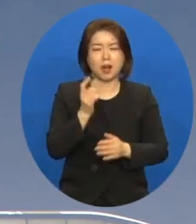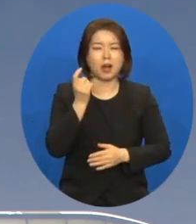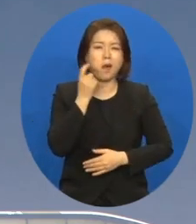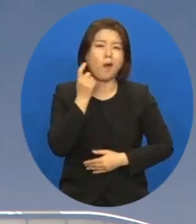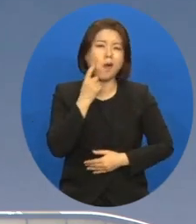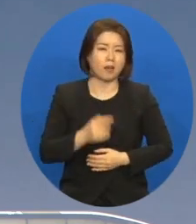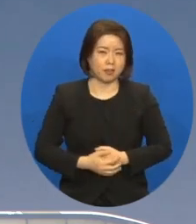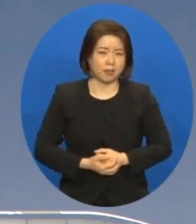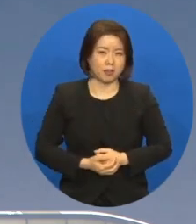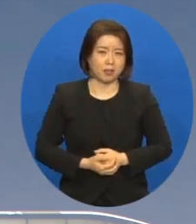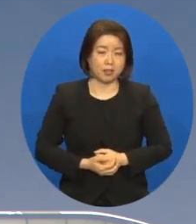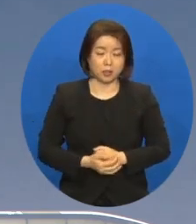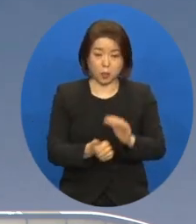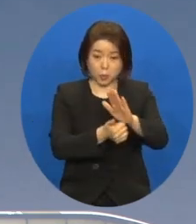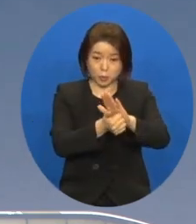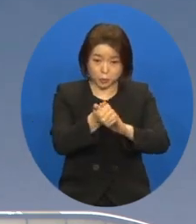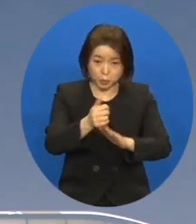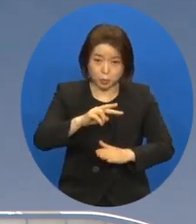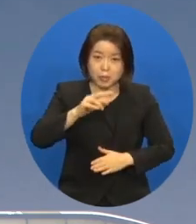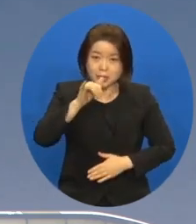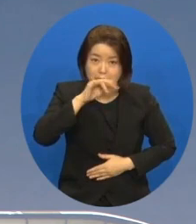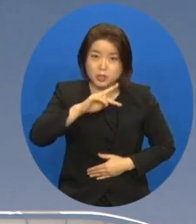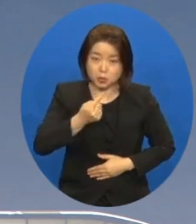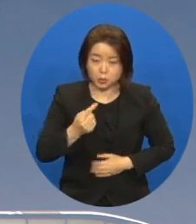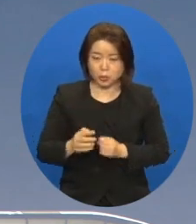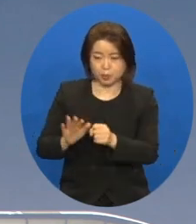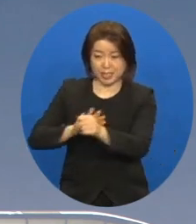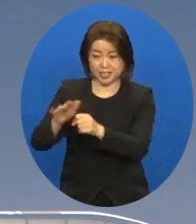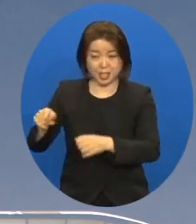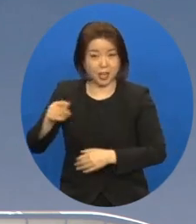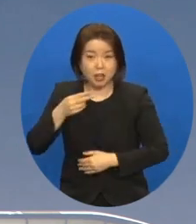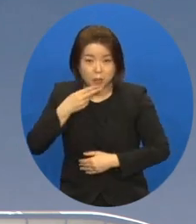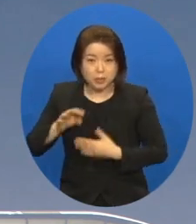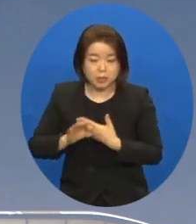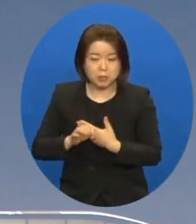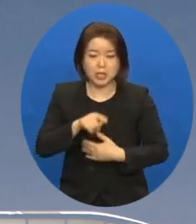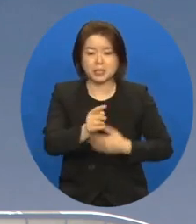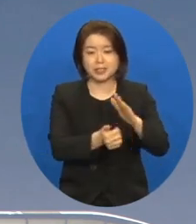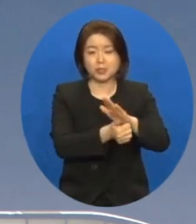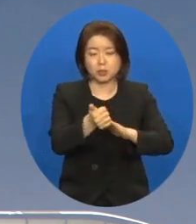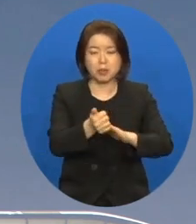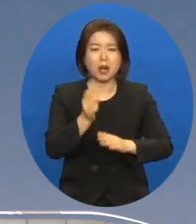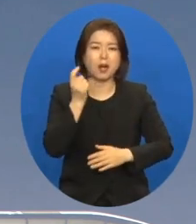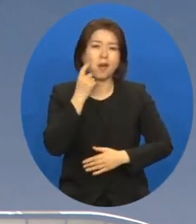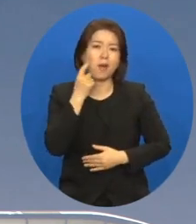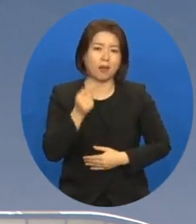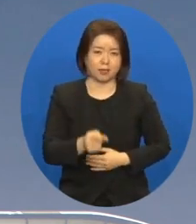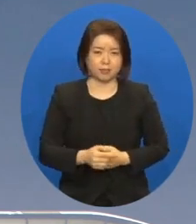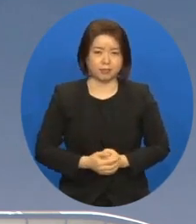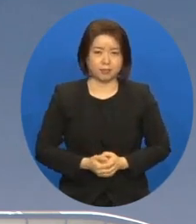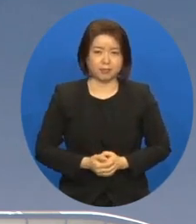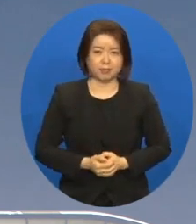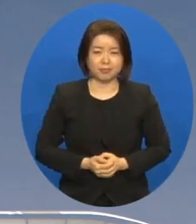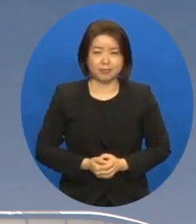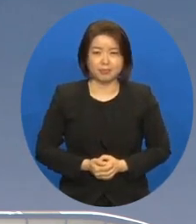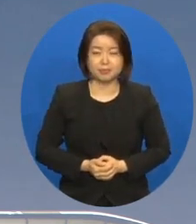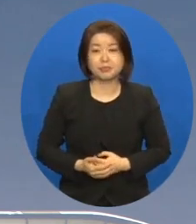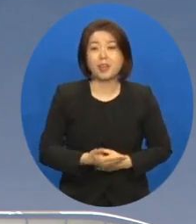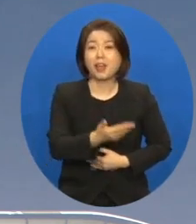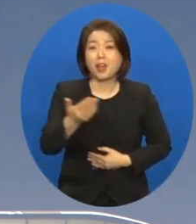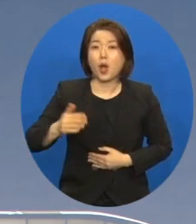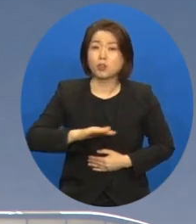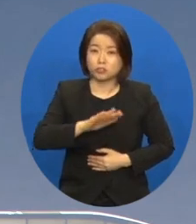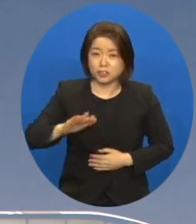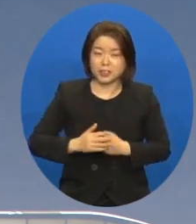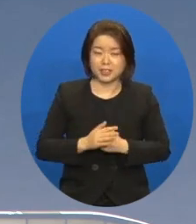거짓이라. 소망이 있다고 해도 사랑이 없으면 그 소망은 가짜라는 것. 여러분 우리가